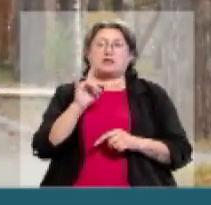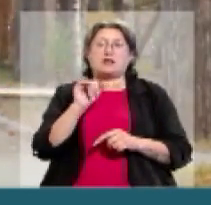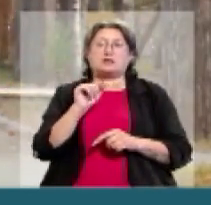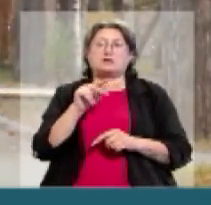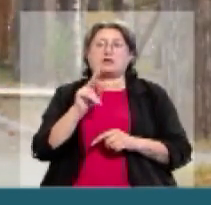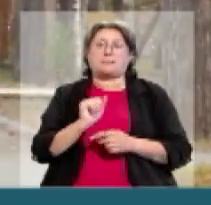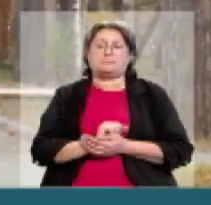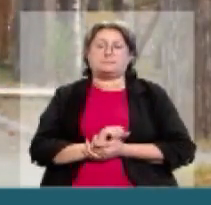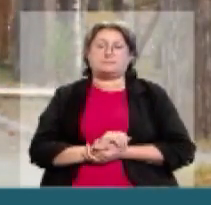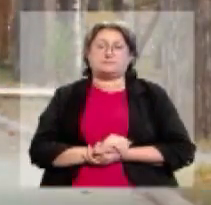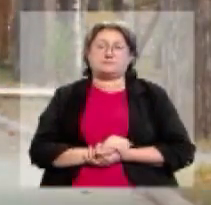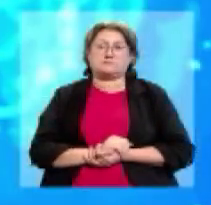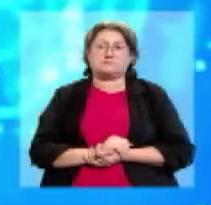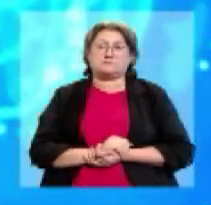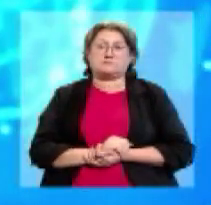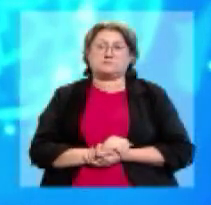Алха.